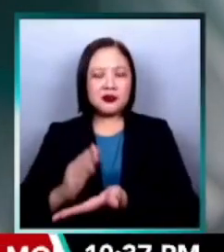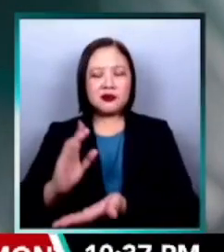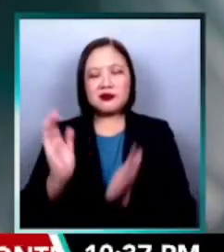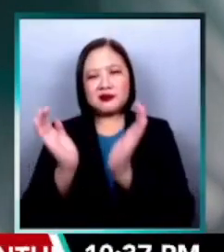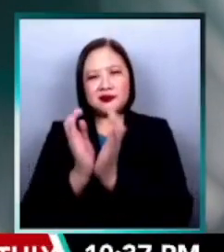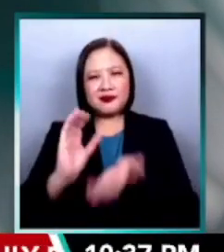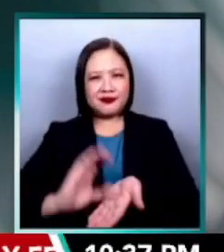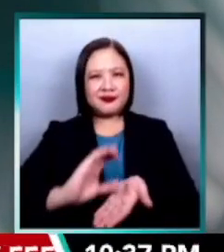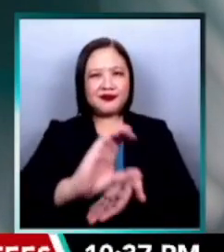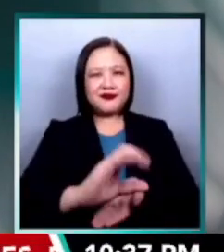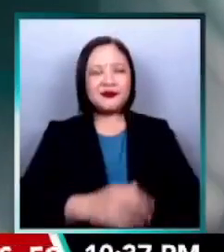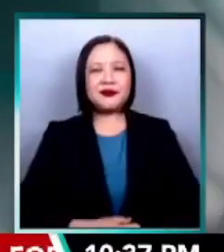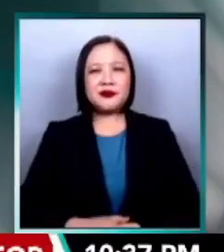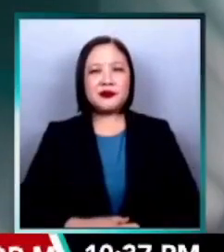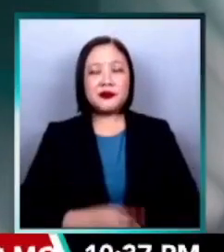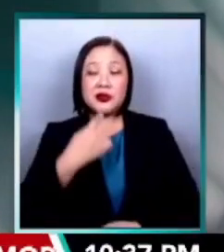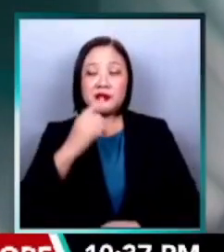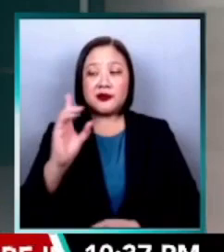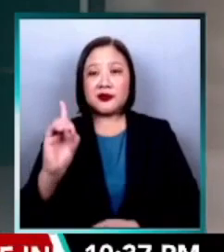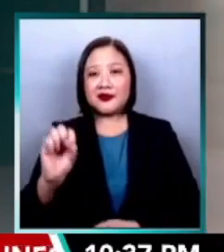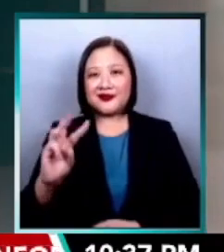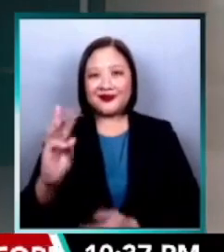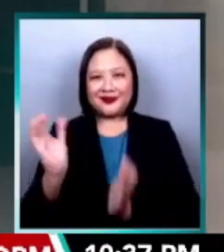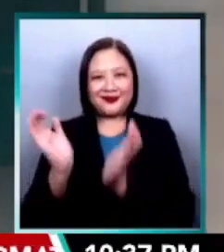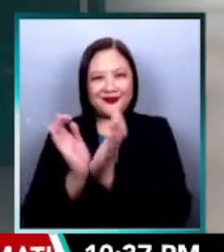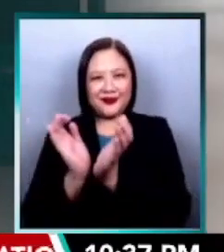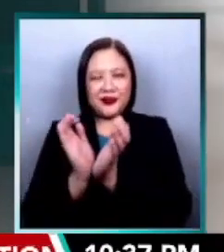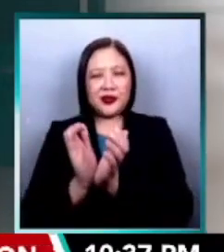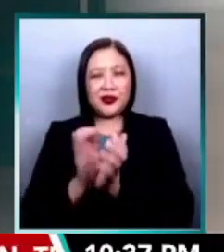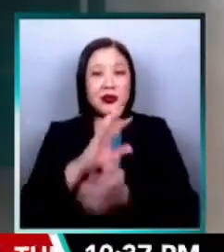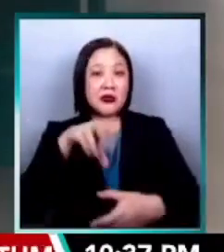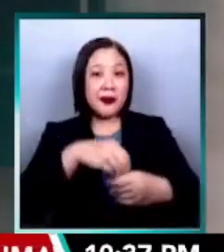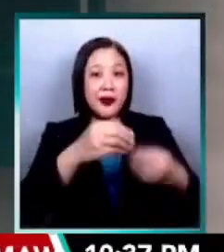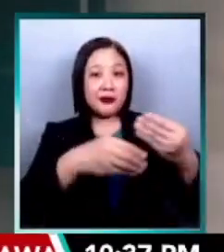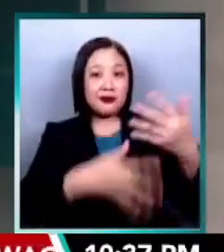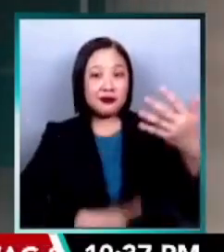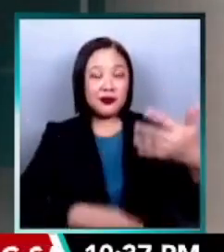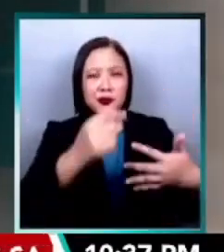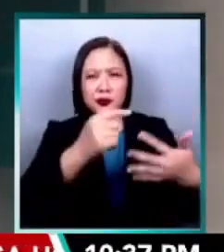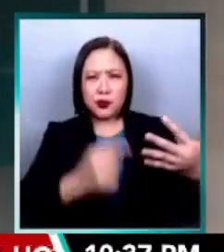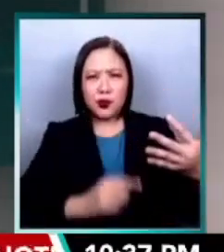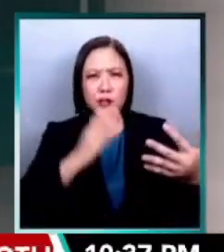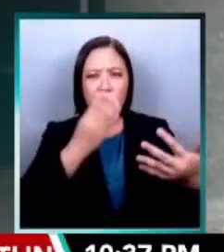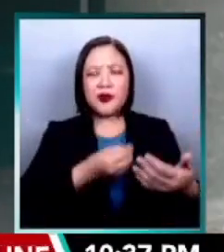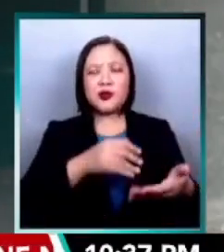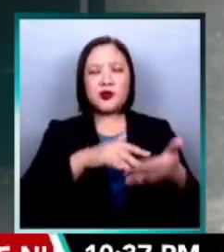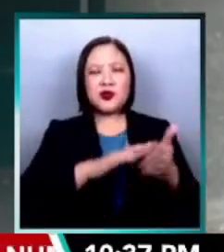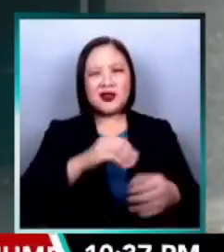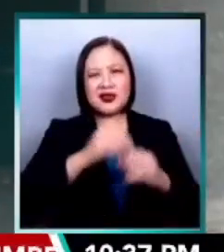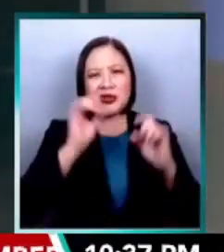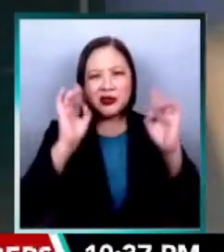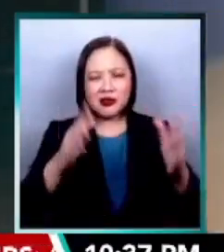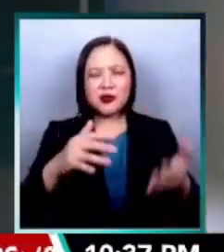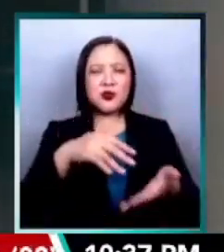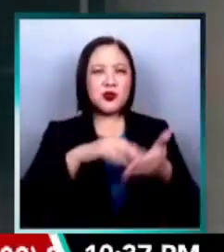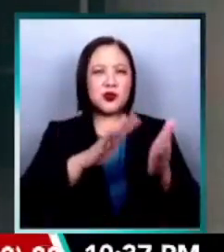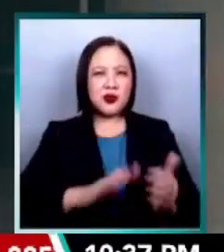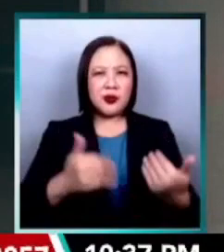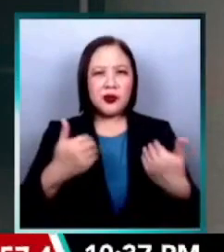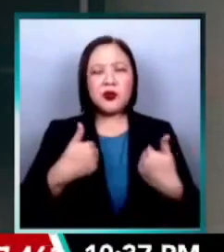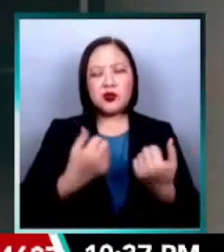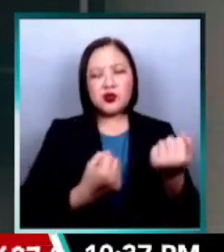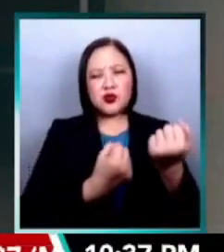Ayon pa sa DSWD, kabilang sa mga pasok sa listahan ng mga student in crisis, ang mga mag-aaral na breadwinner,